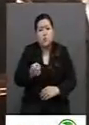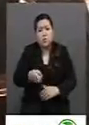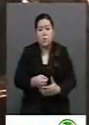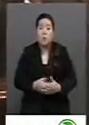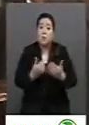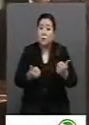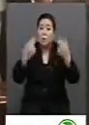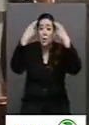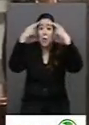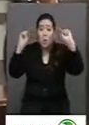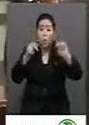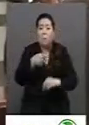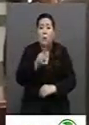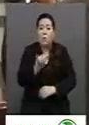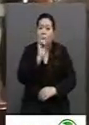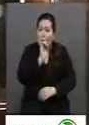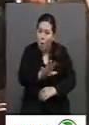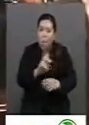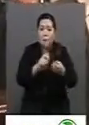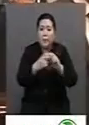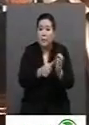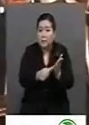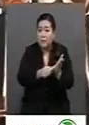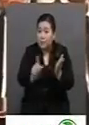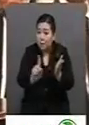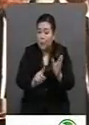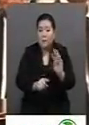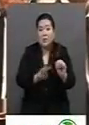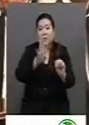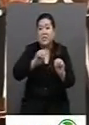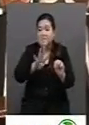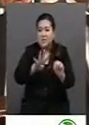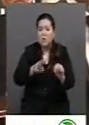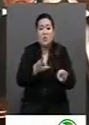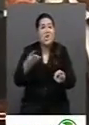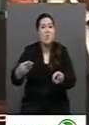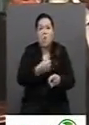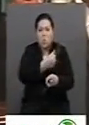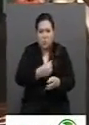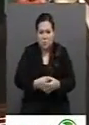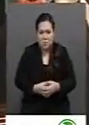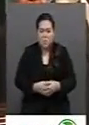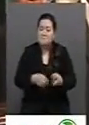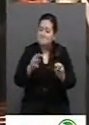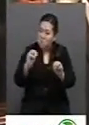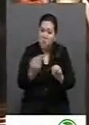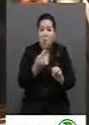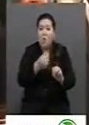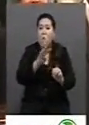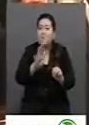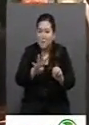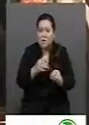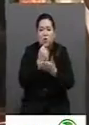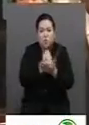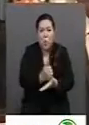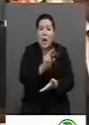าทางออกของเรื่องนี้การใช้มาตรา44คือทางลัดเร็วที่สุดแล้วเพื่อที่จะแก้ปัญหาระบบเก่า